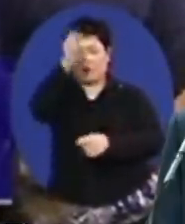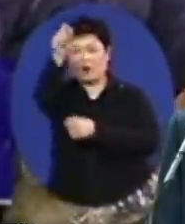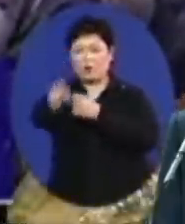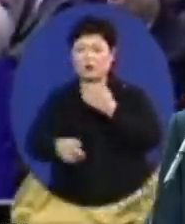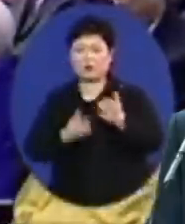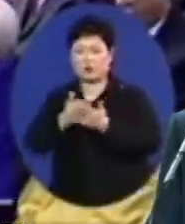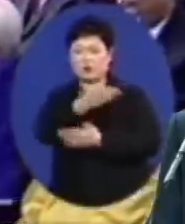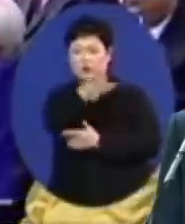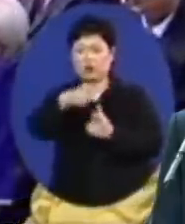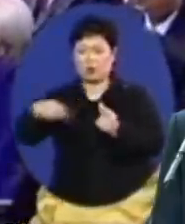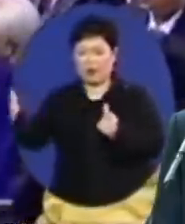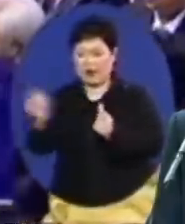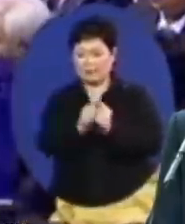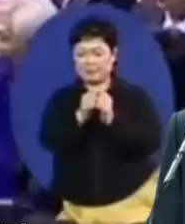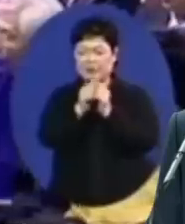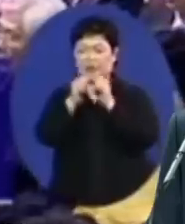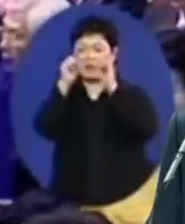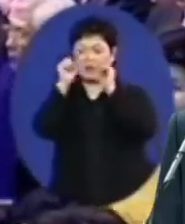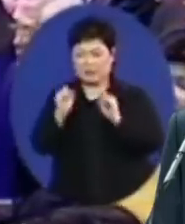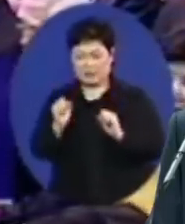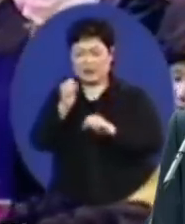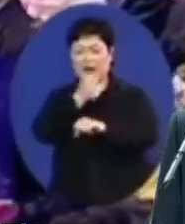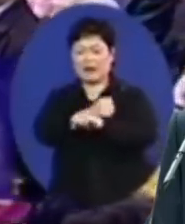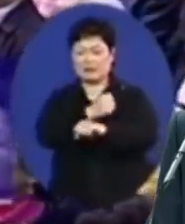영원토록 너희와 함께 하시니 있게 하시니.